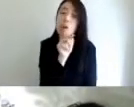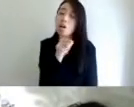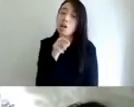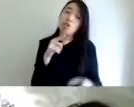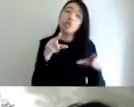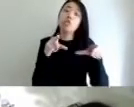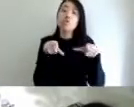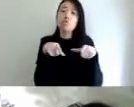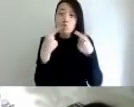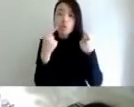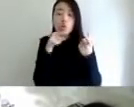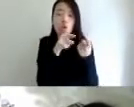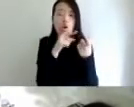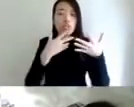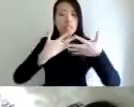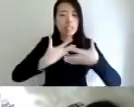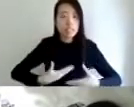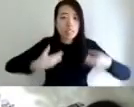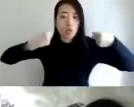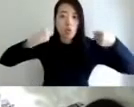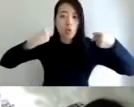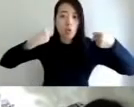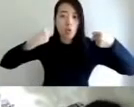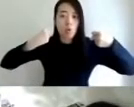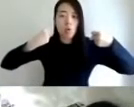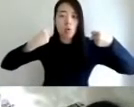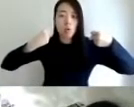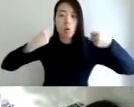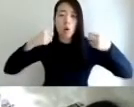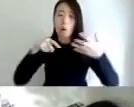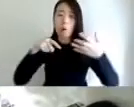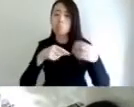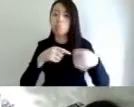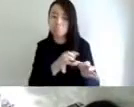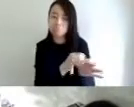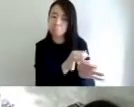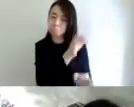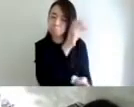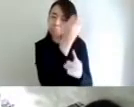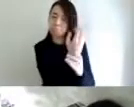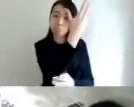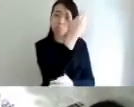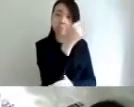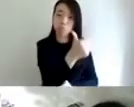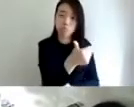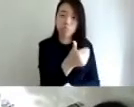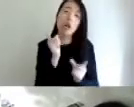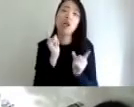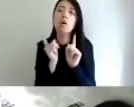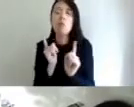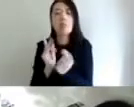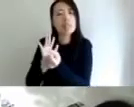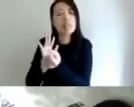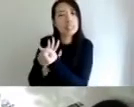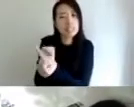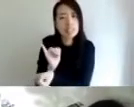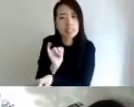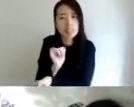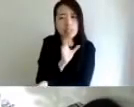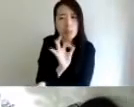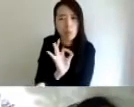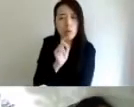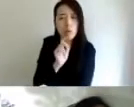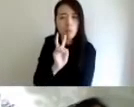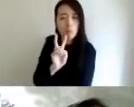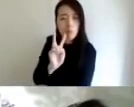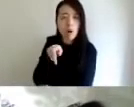一棵健康结构又良好的树，还是它有没有一些问题我们已经可以透过这张照